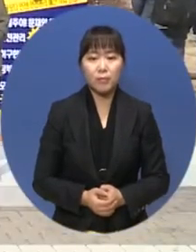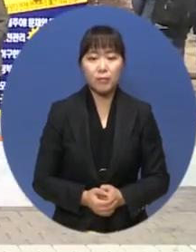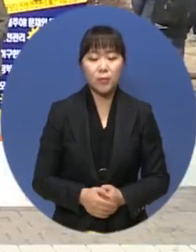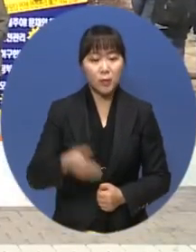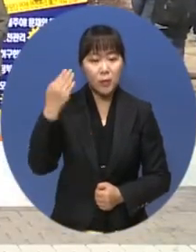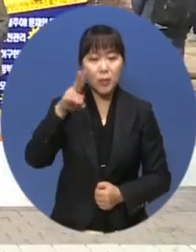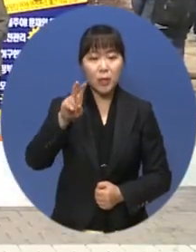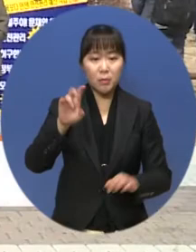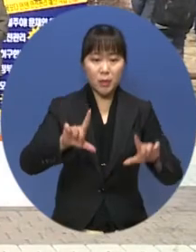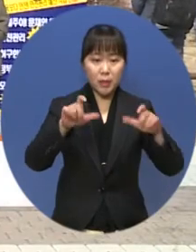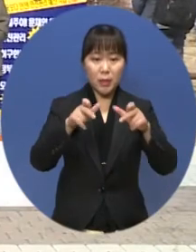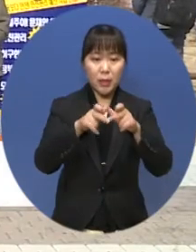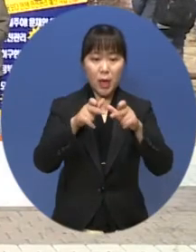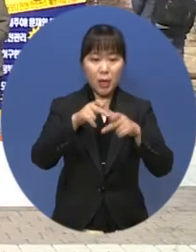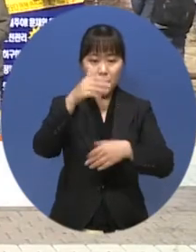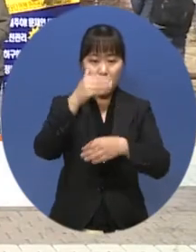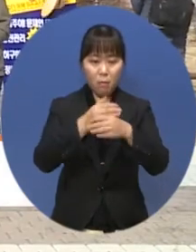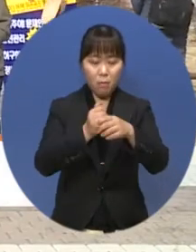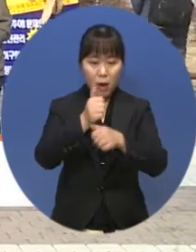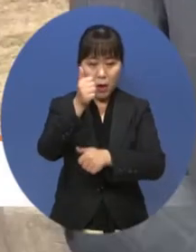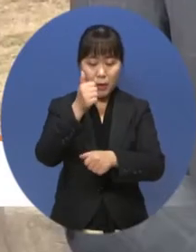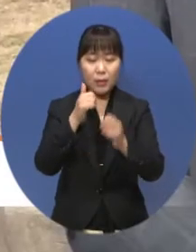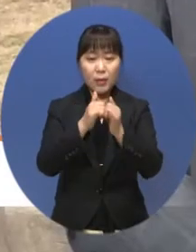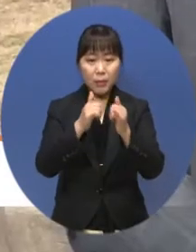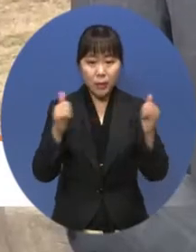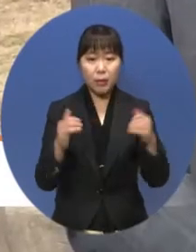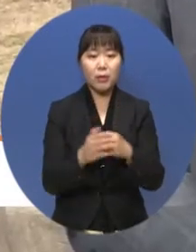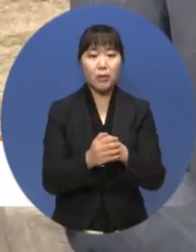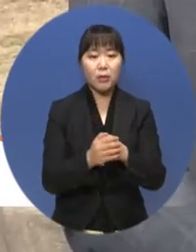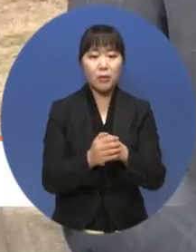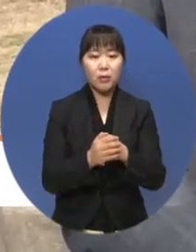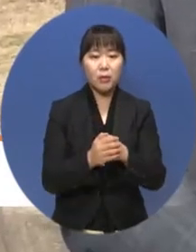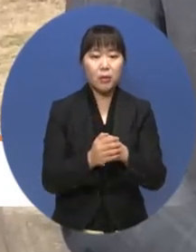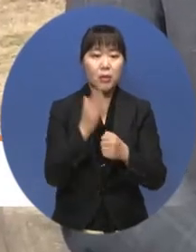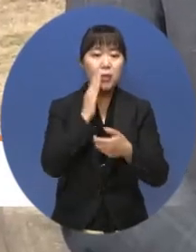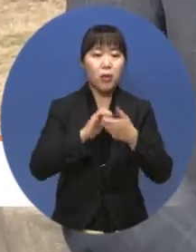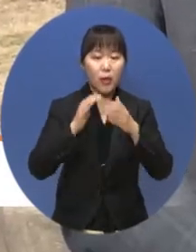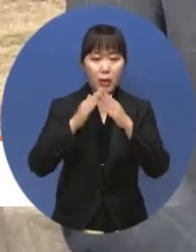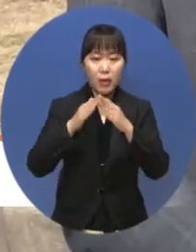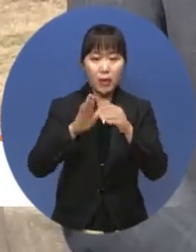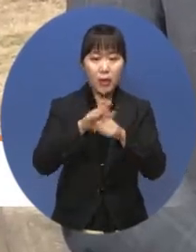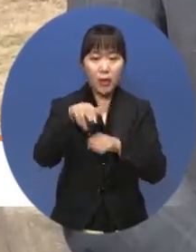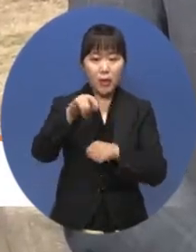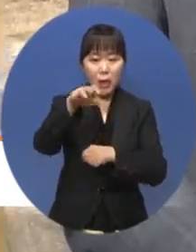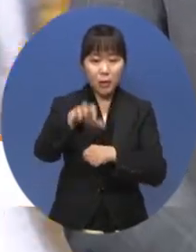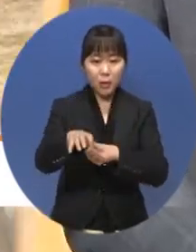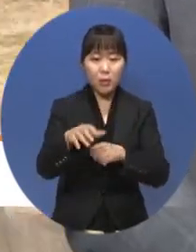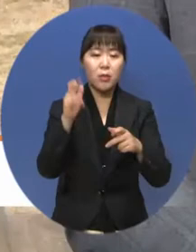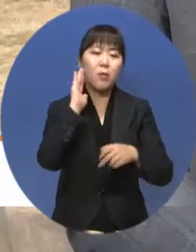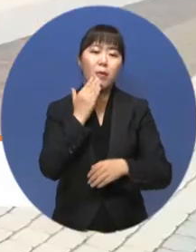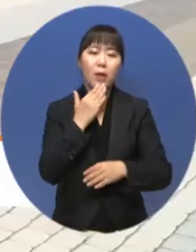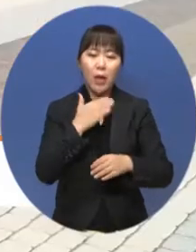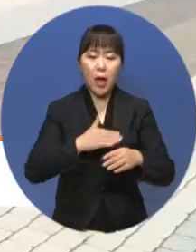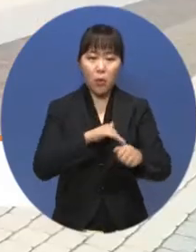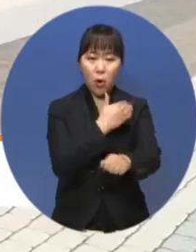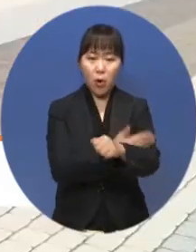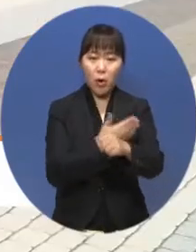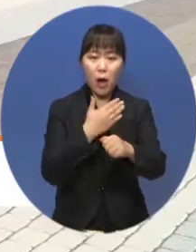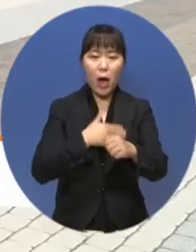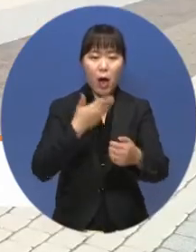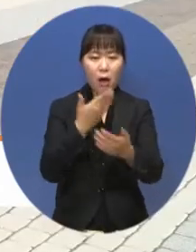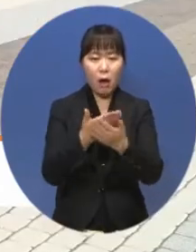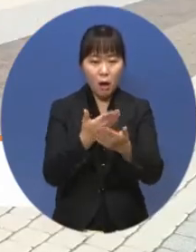지난 22일 장애의 벽을 허무는 사람들이 청와대 사랑채 앞에서 청각장애인의 알 권리를